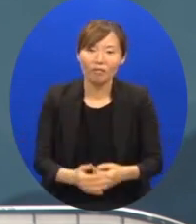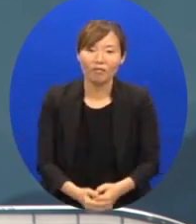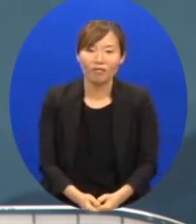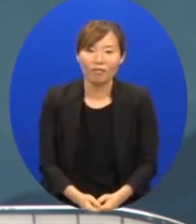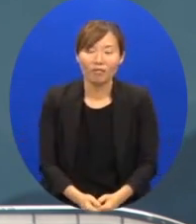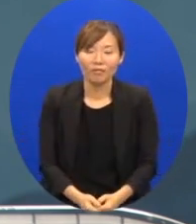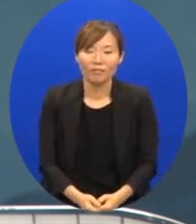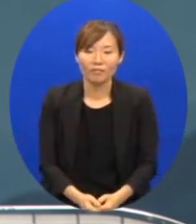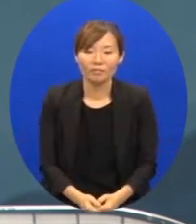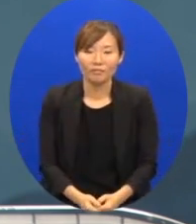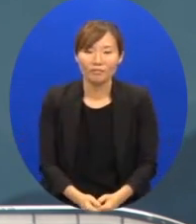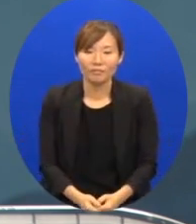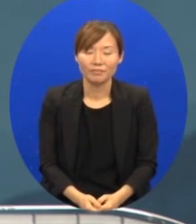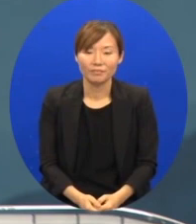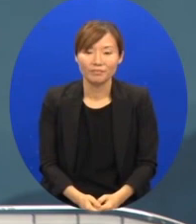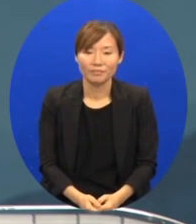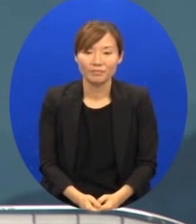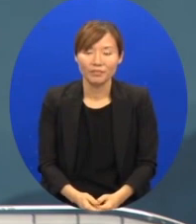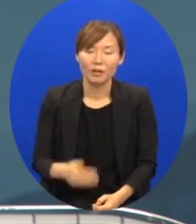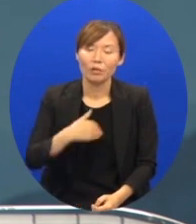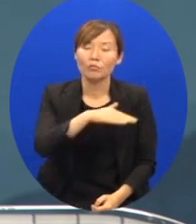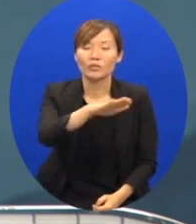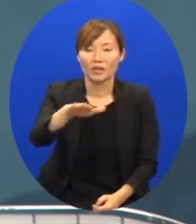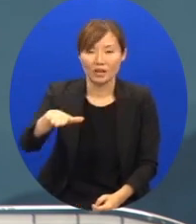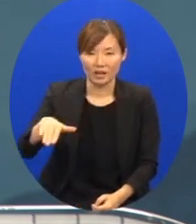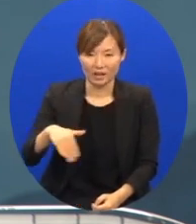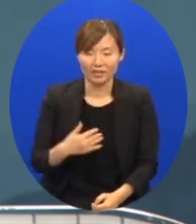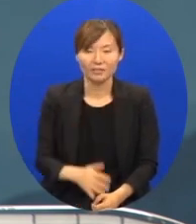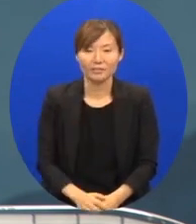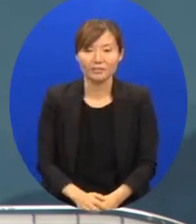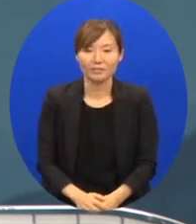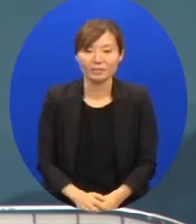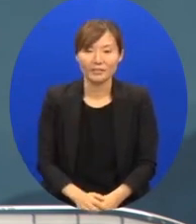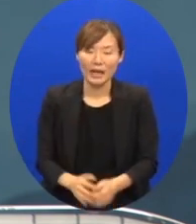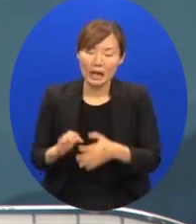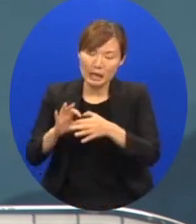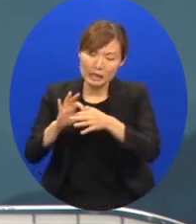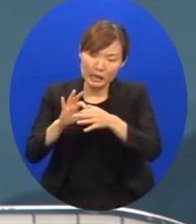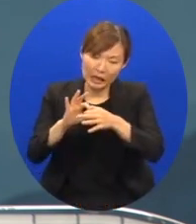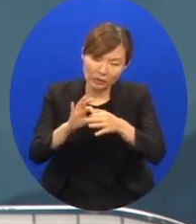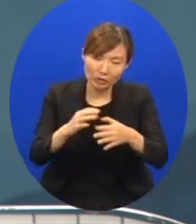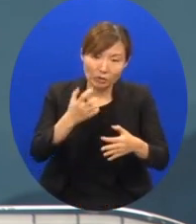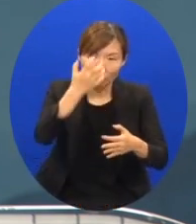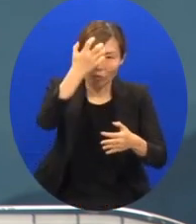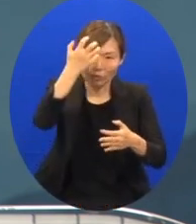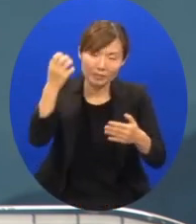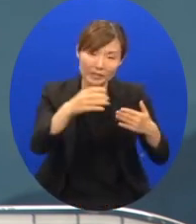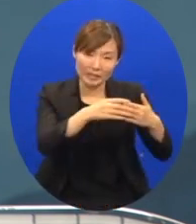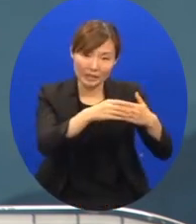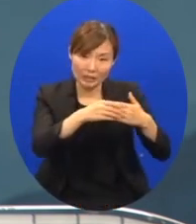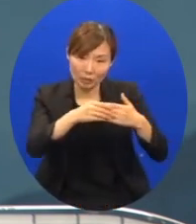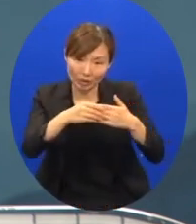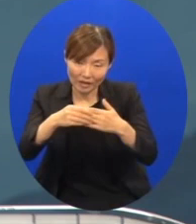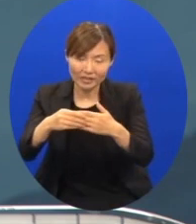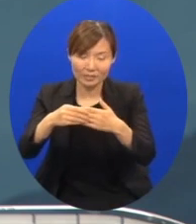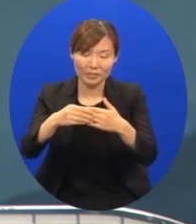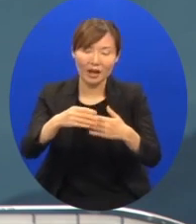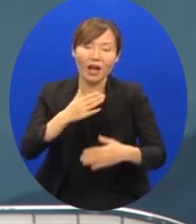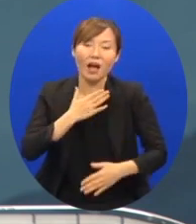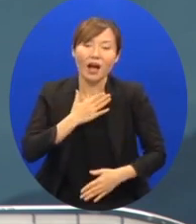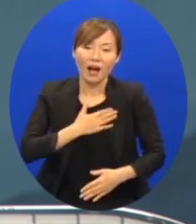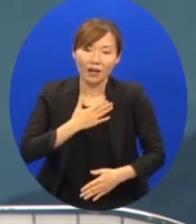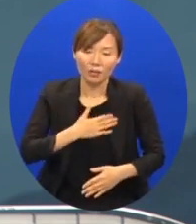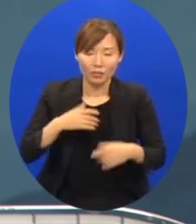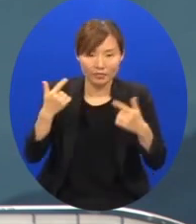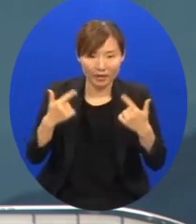몰라서 하는 이야기입니다 우리가 계속해서 성령의 인도하심을 주목하고 말마다 주님을